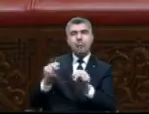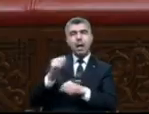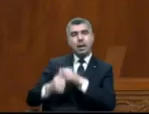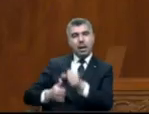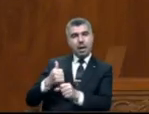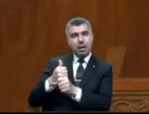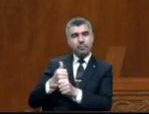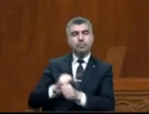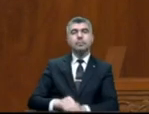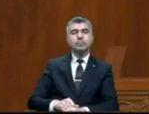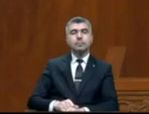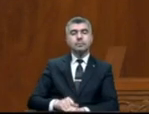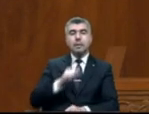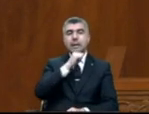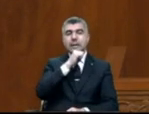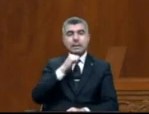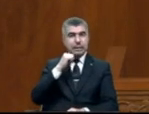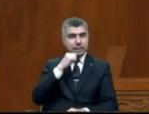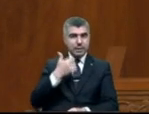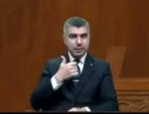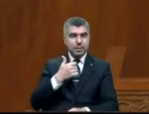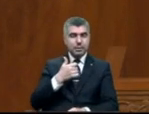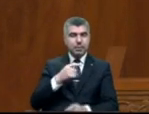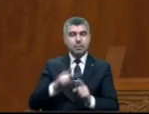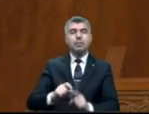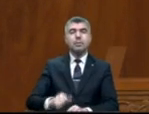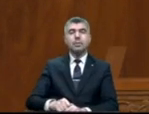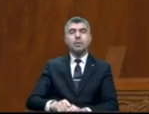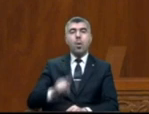المنصرم. الزيوت زيت الزيتون